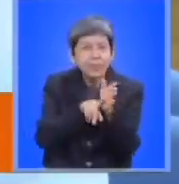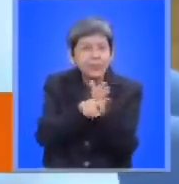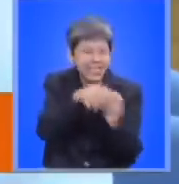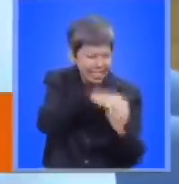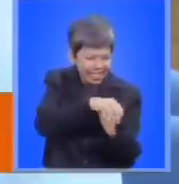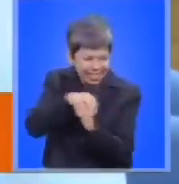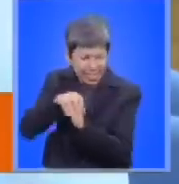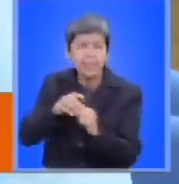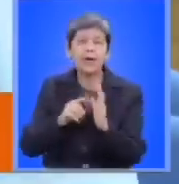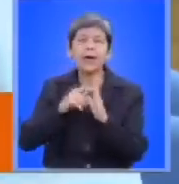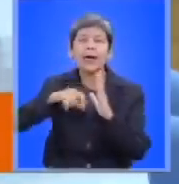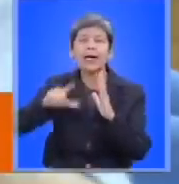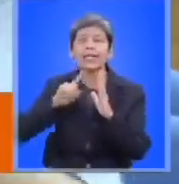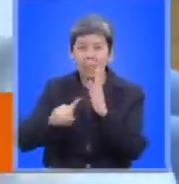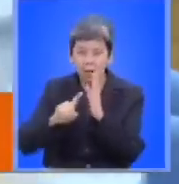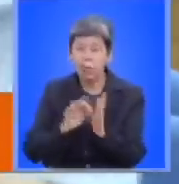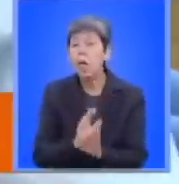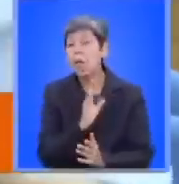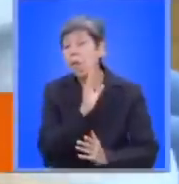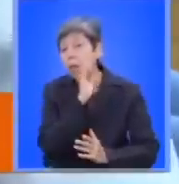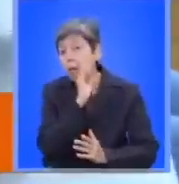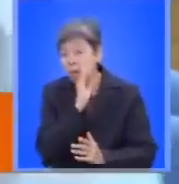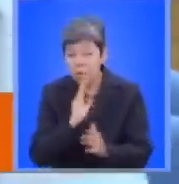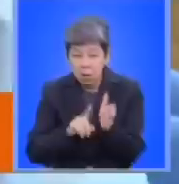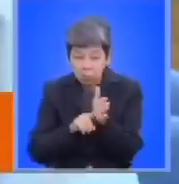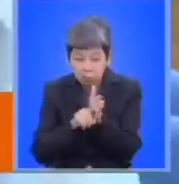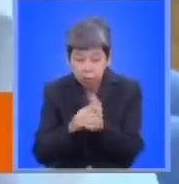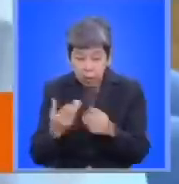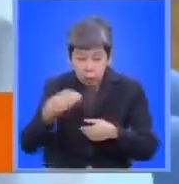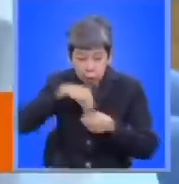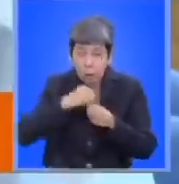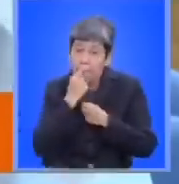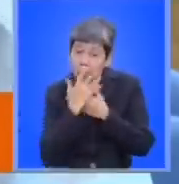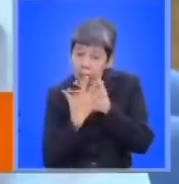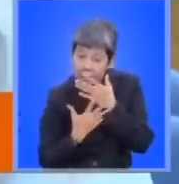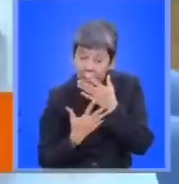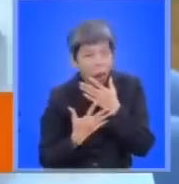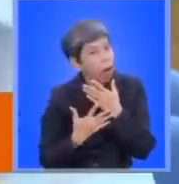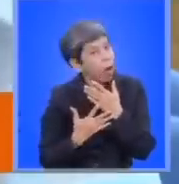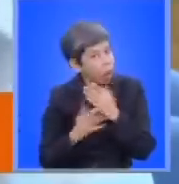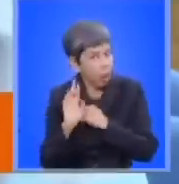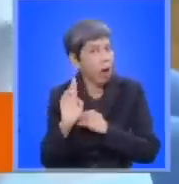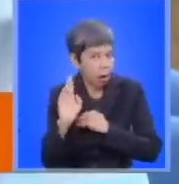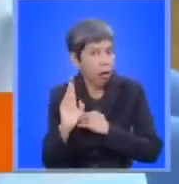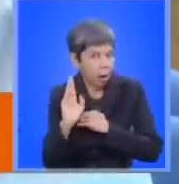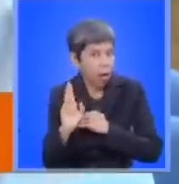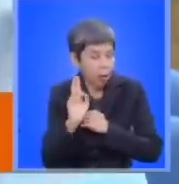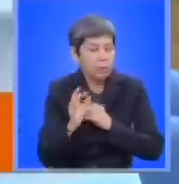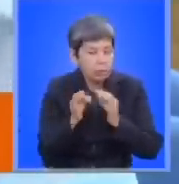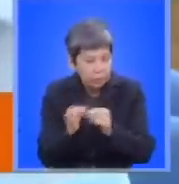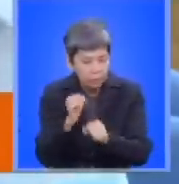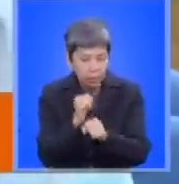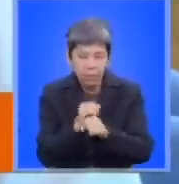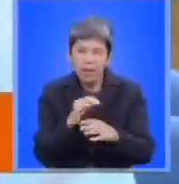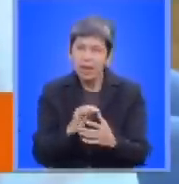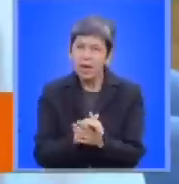ะครับในเซลล์แต่ว่าถ้าไวรัสที่อยู่ในเลือดเนี่ยมันยังเข้าไปได้อยู่เนี่ยมันก็ไม่ดีนะครับคุณหมอสืบสายก็มาอธิบายว่าไ